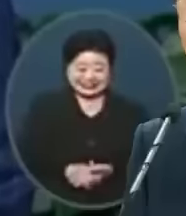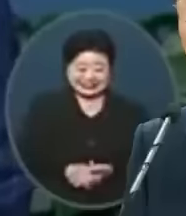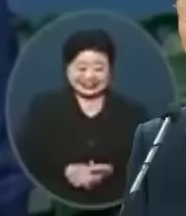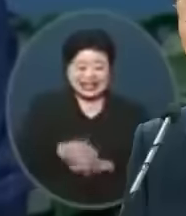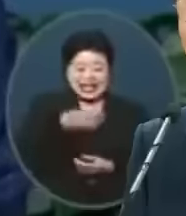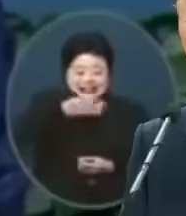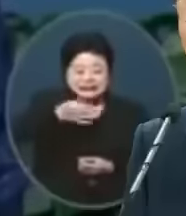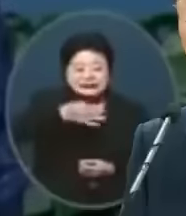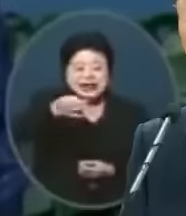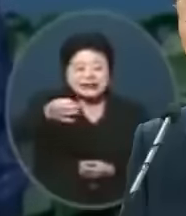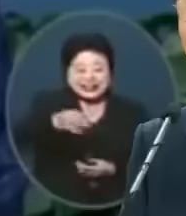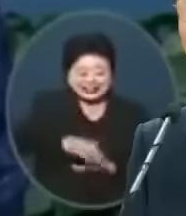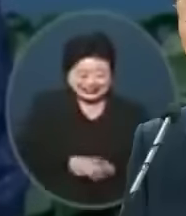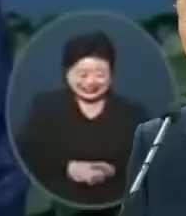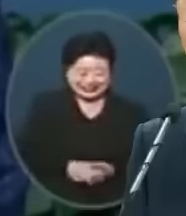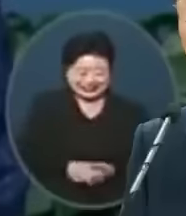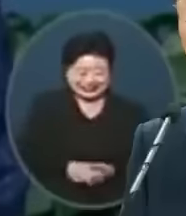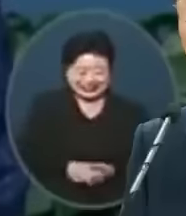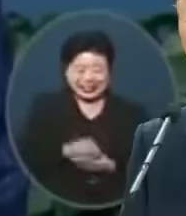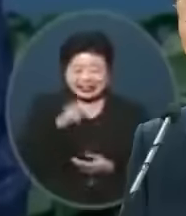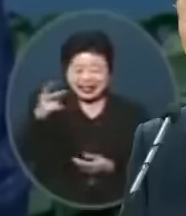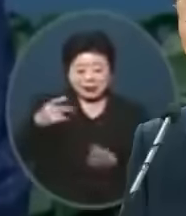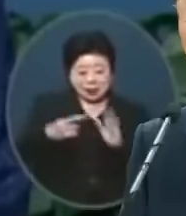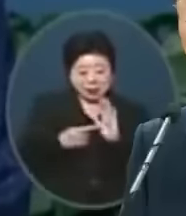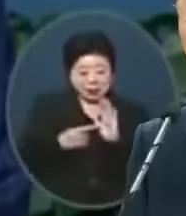침이 튀어나오는 것이 텔레비에 보입니다.